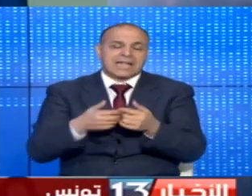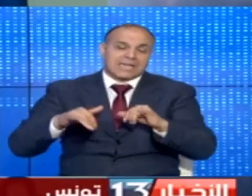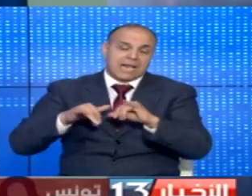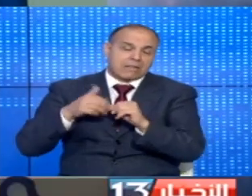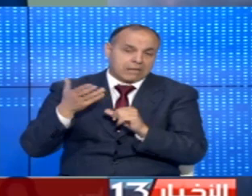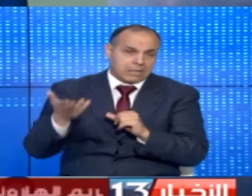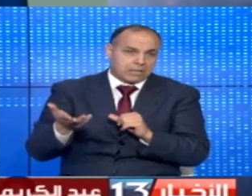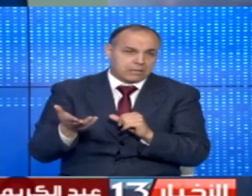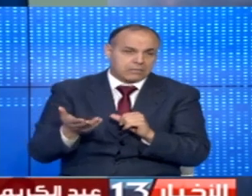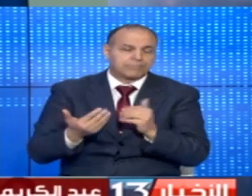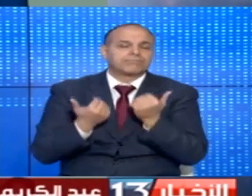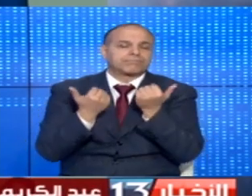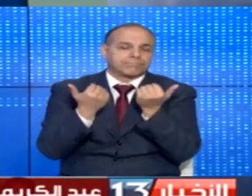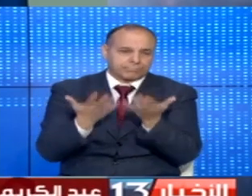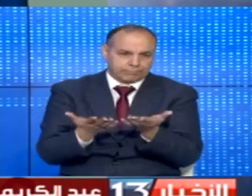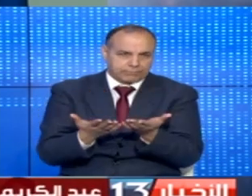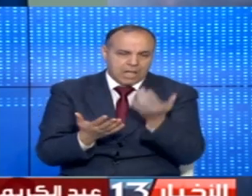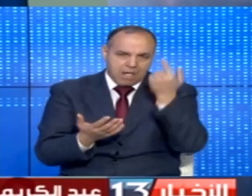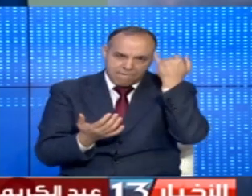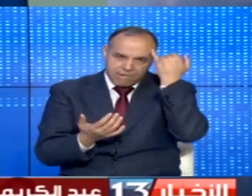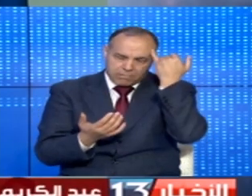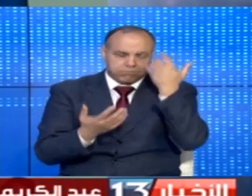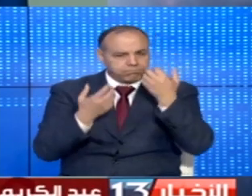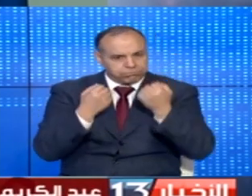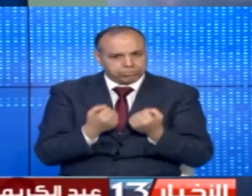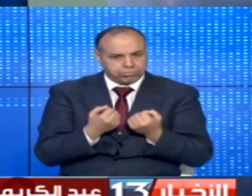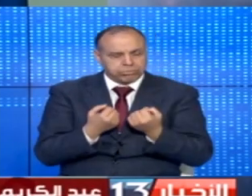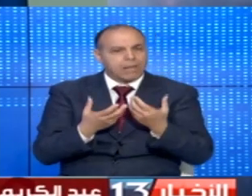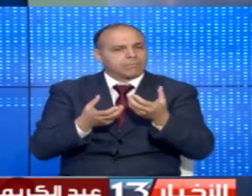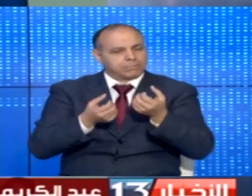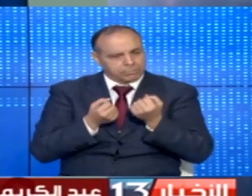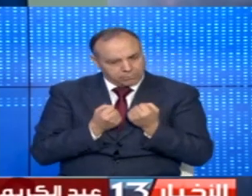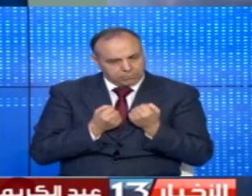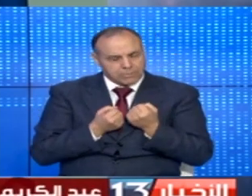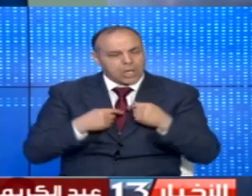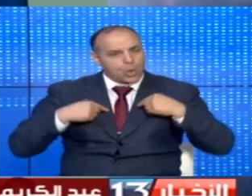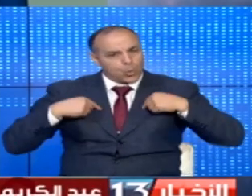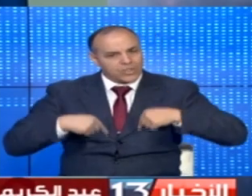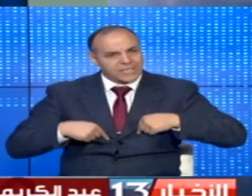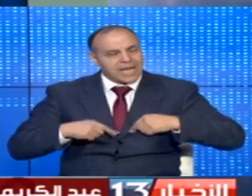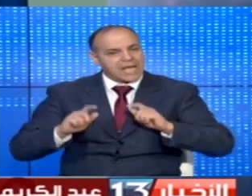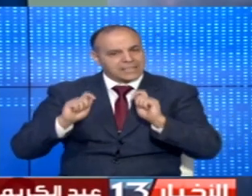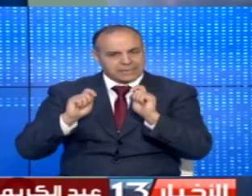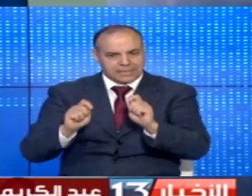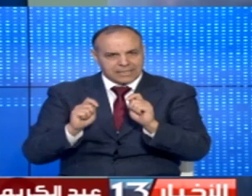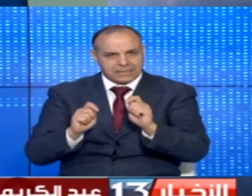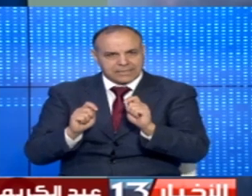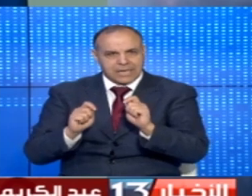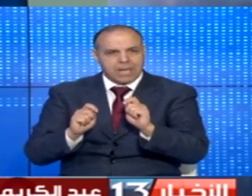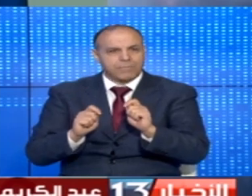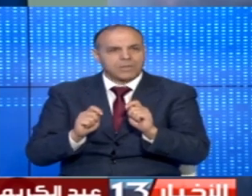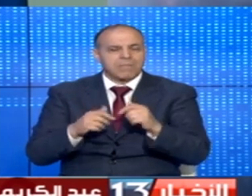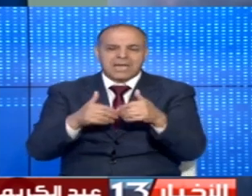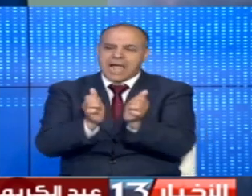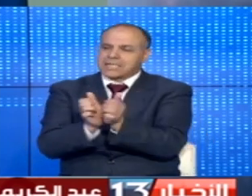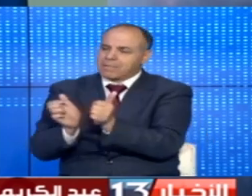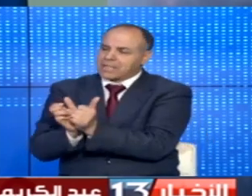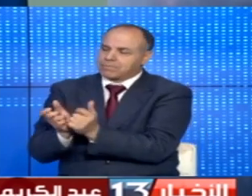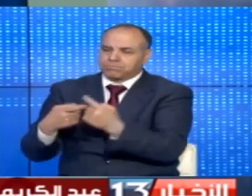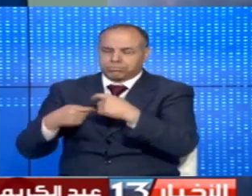تذكر ان موقفها الثابت هو التمسك بحكومه سياسيه مكونه من الاحزاب